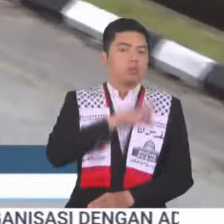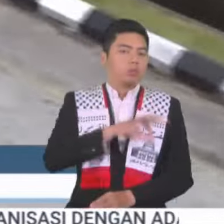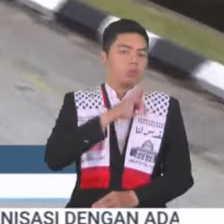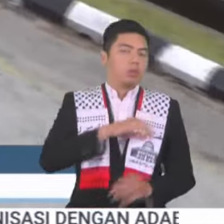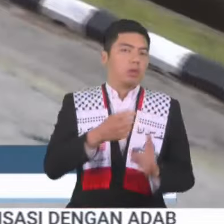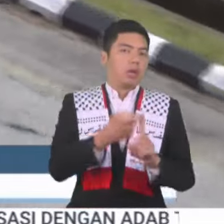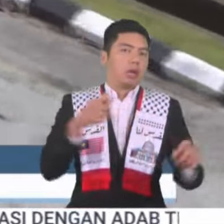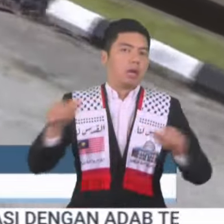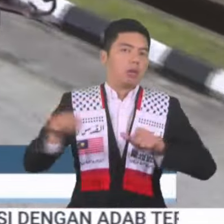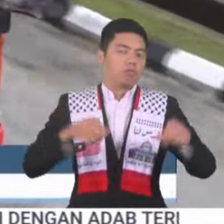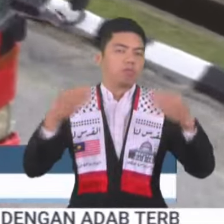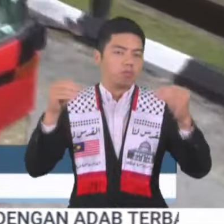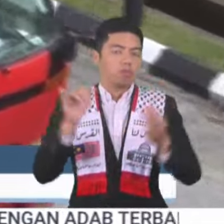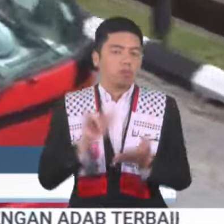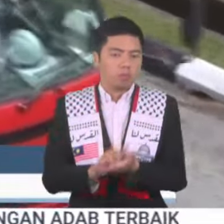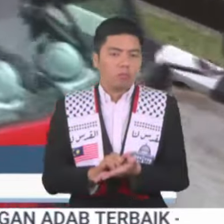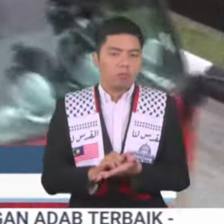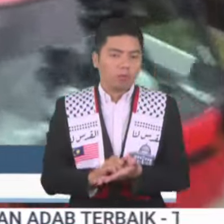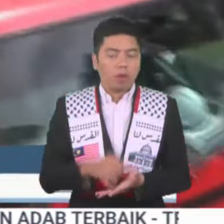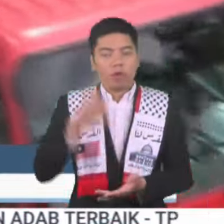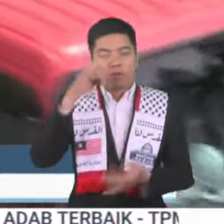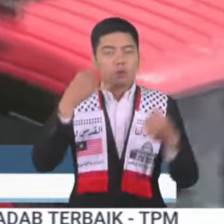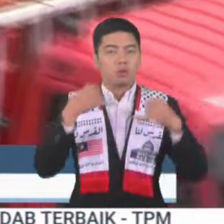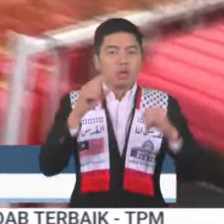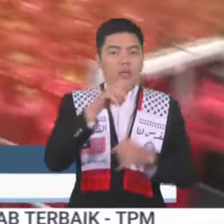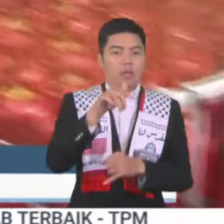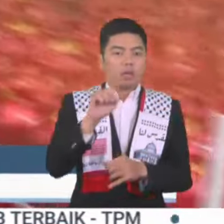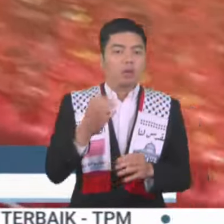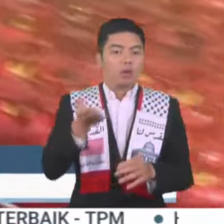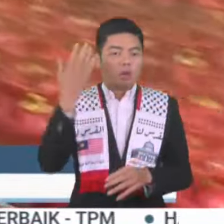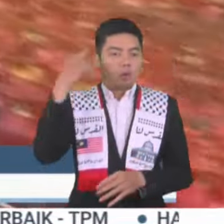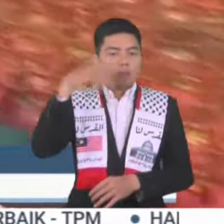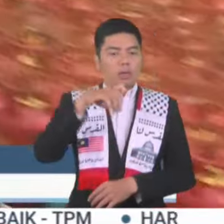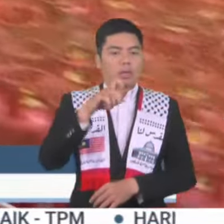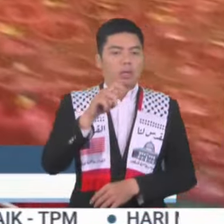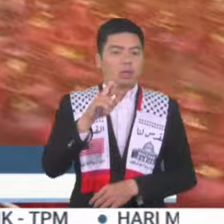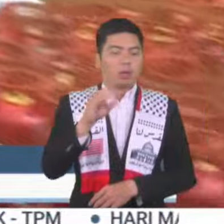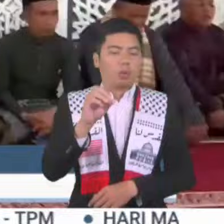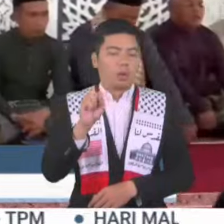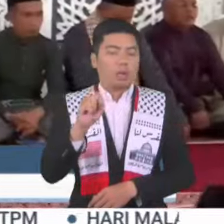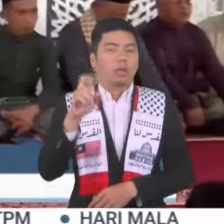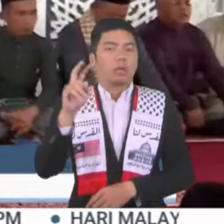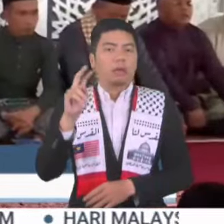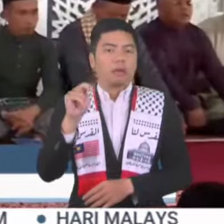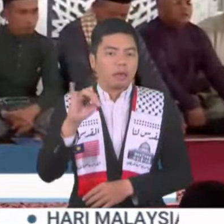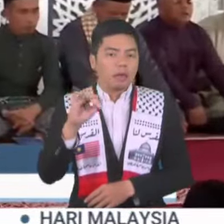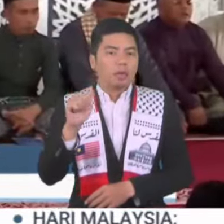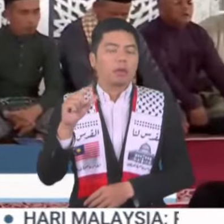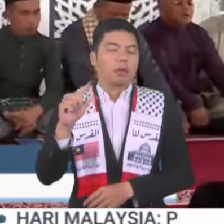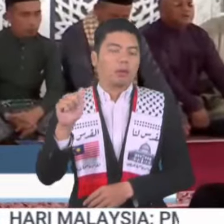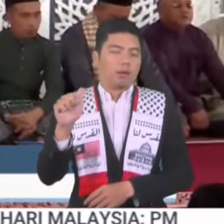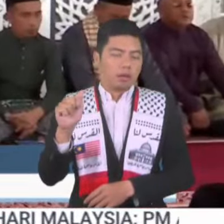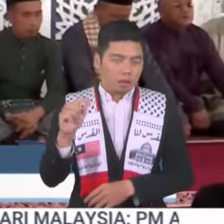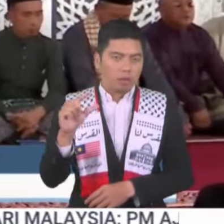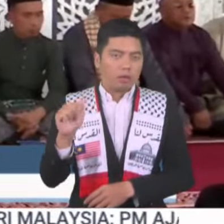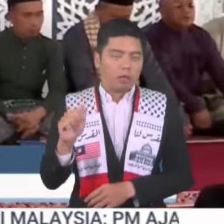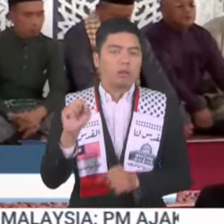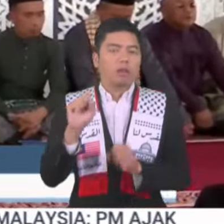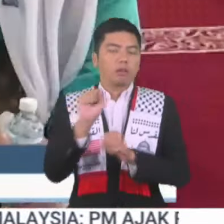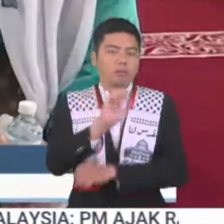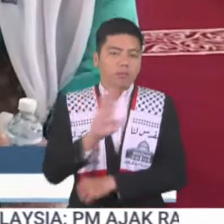terbabit. Aktiviti pengagihan gas kini dijalankan oleh Petros Niaga Sdn Bhd. Dato' Sri Julaihi bercakap kepada